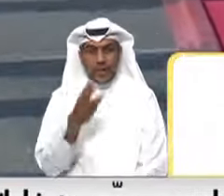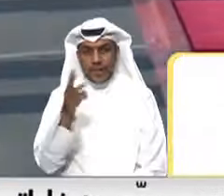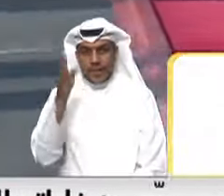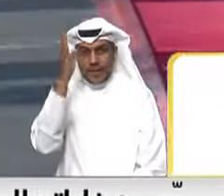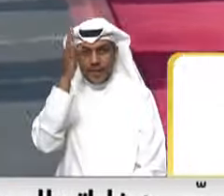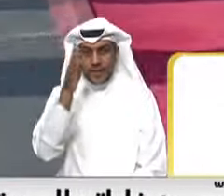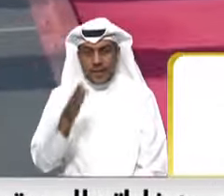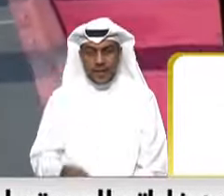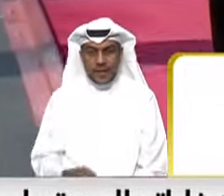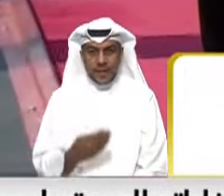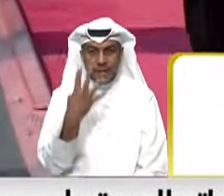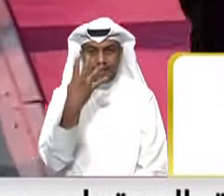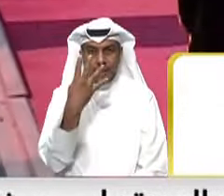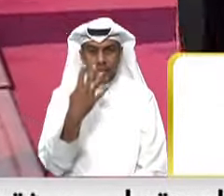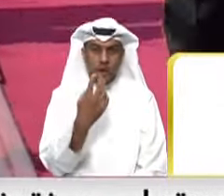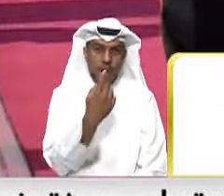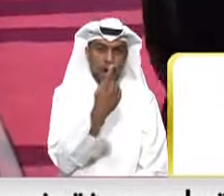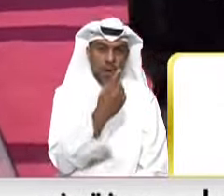30 إبريل حتى